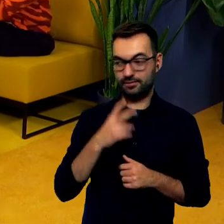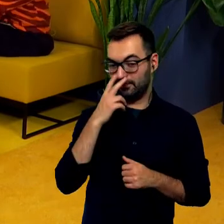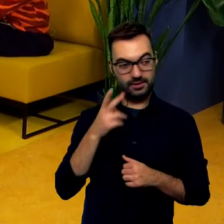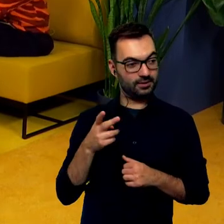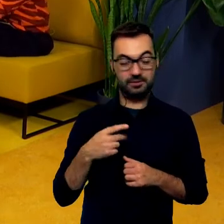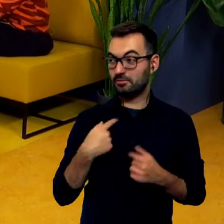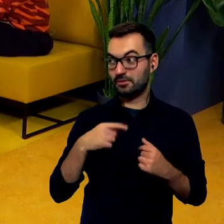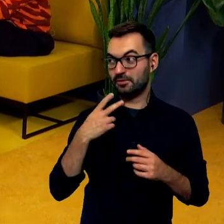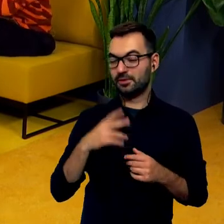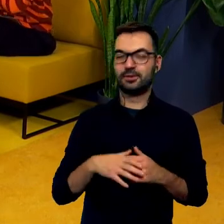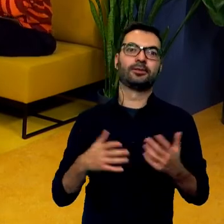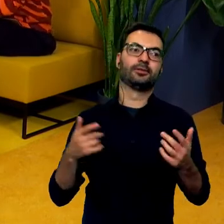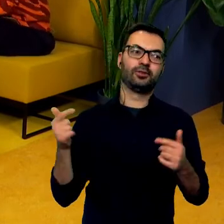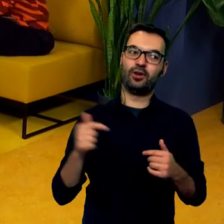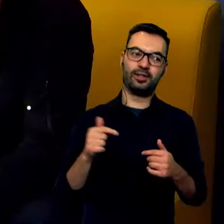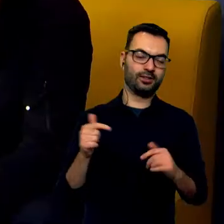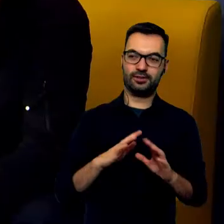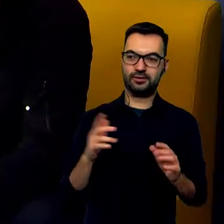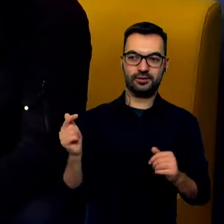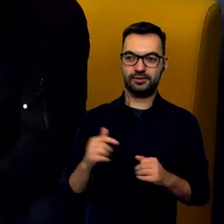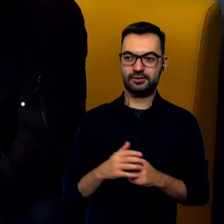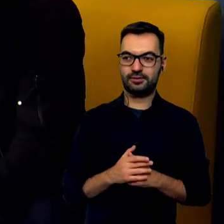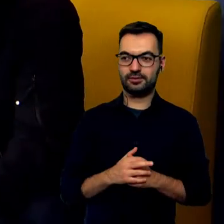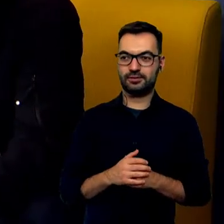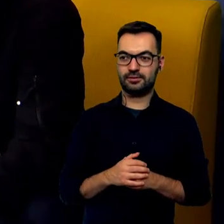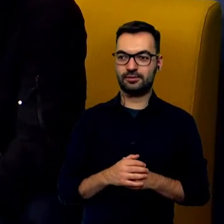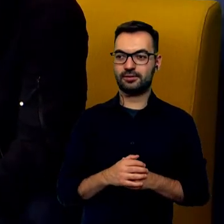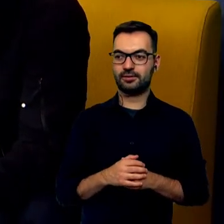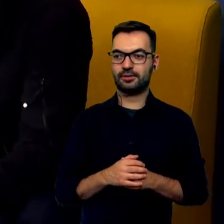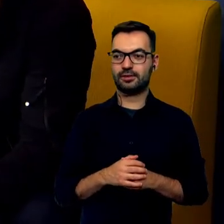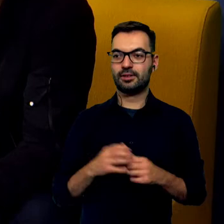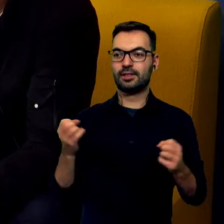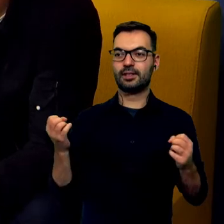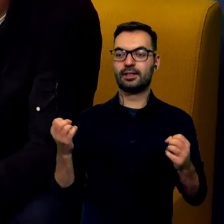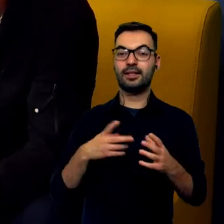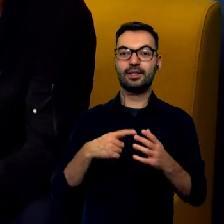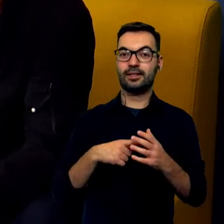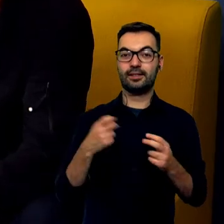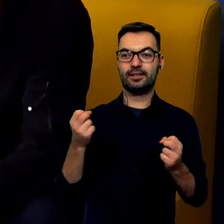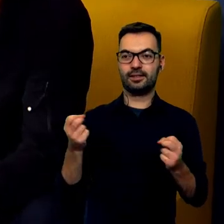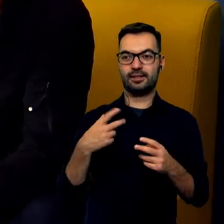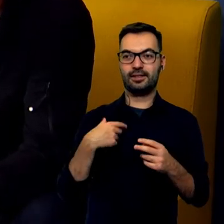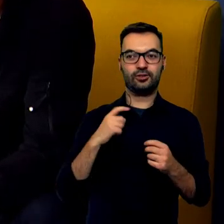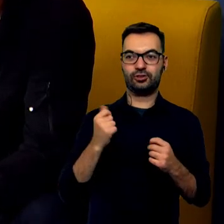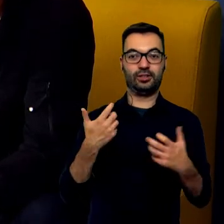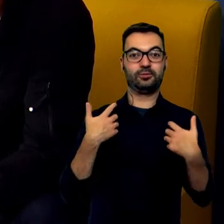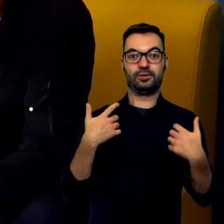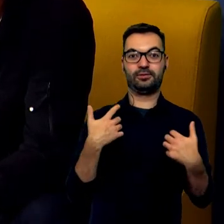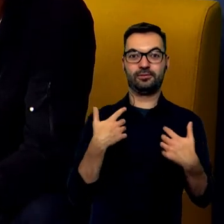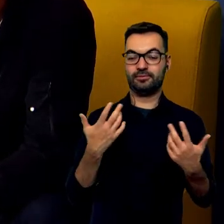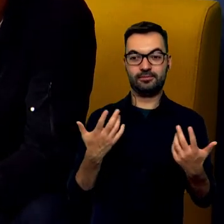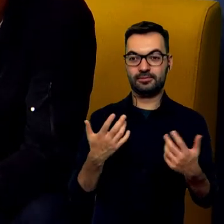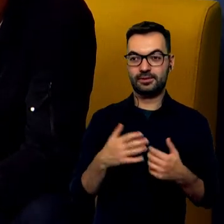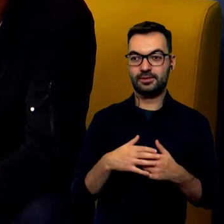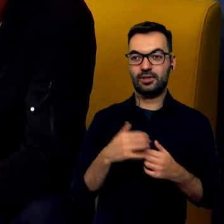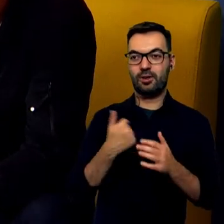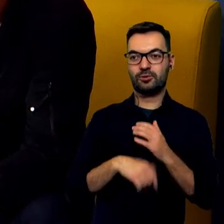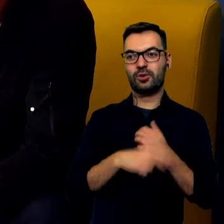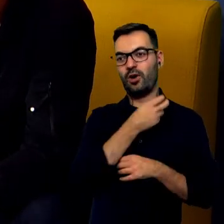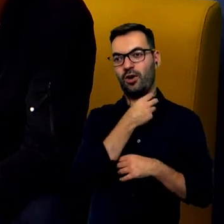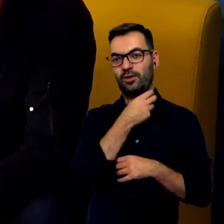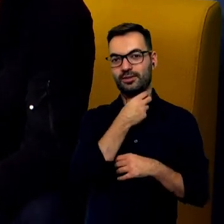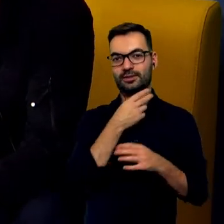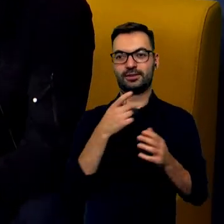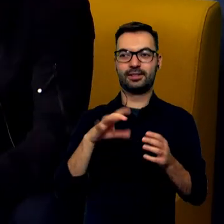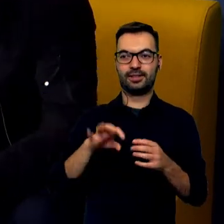widziałeś? Nie. To ach, to zobacz, no, zobacz, to zobaczy, jest... tak. W kinie, no mówię, ja rzadko coś takiego przeżywam, poza horrorami, bo